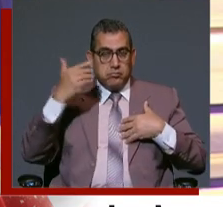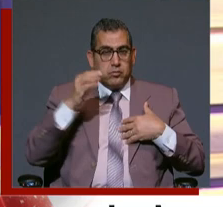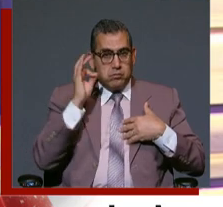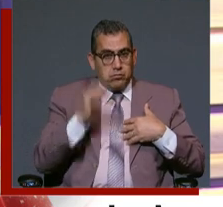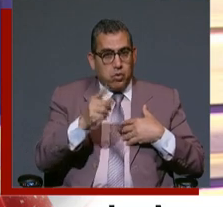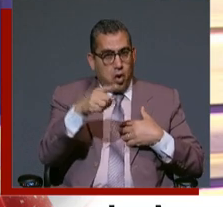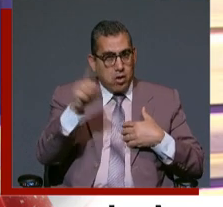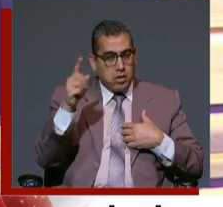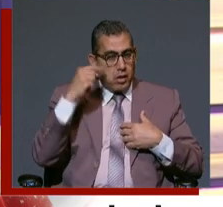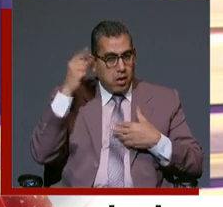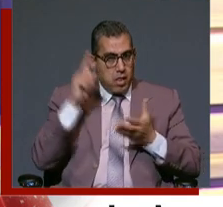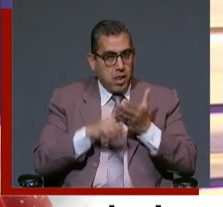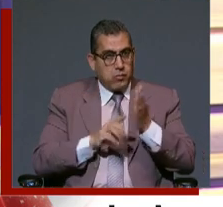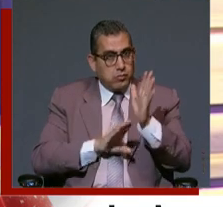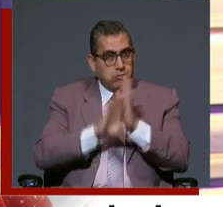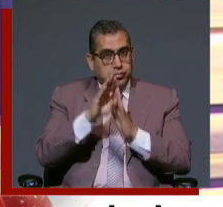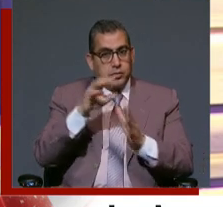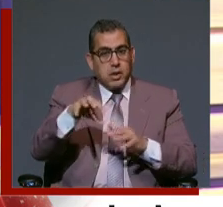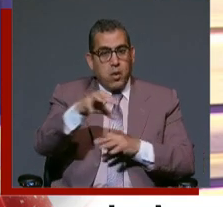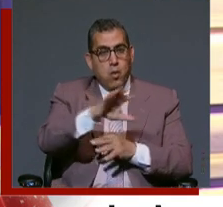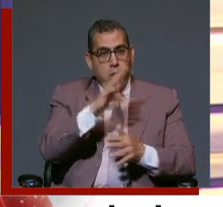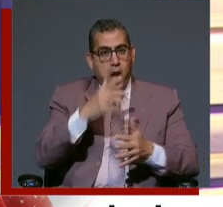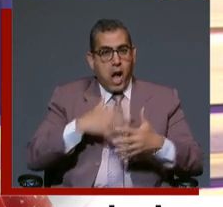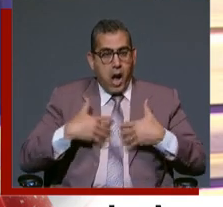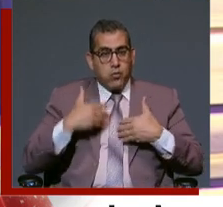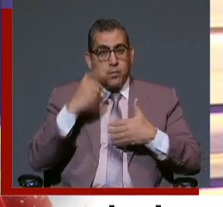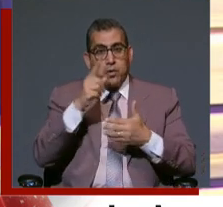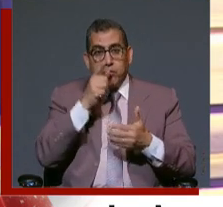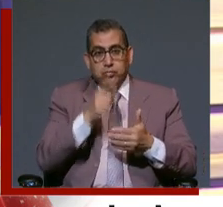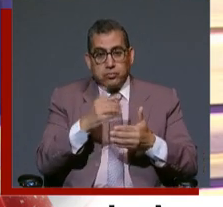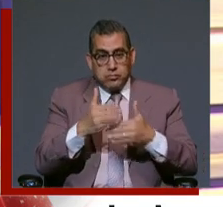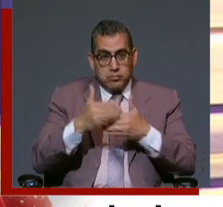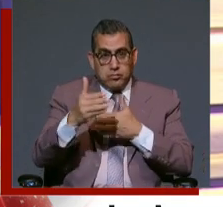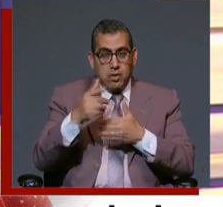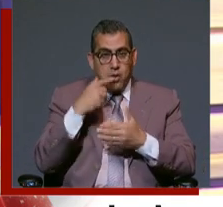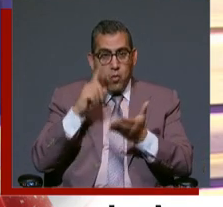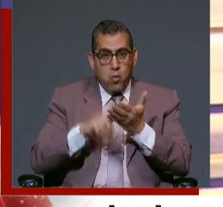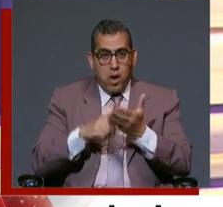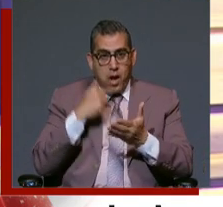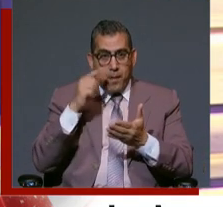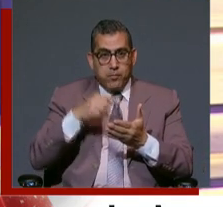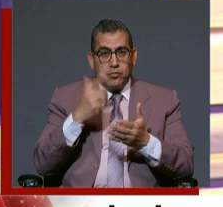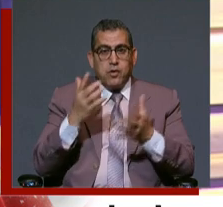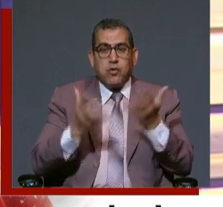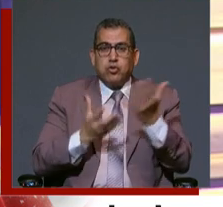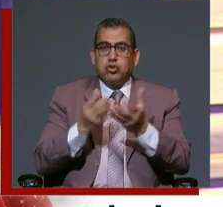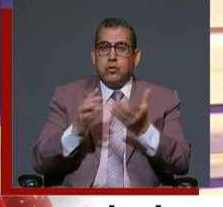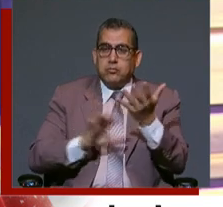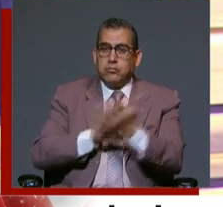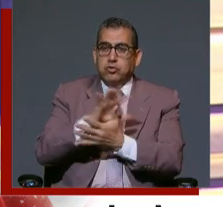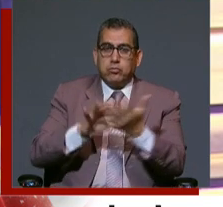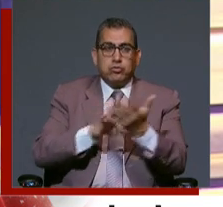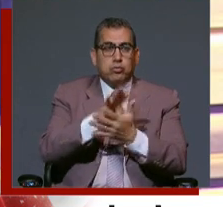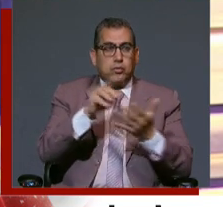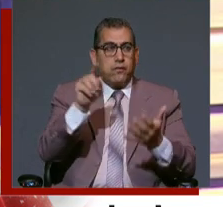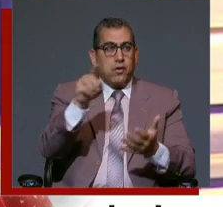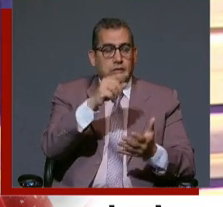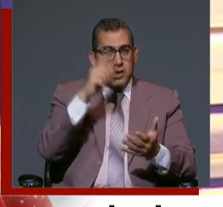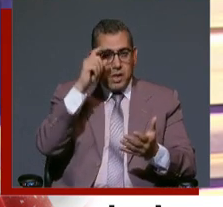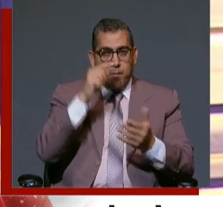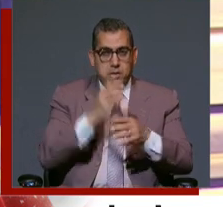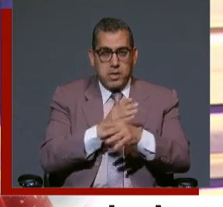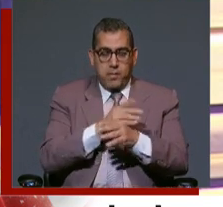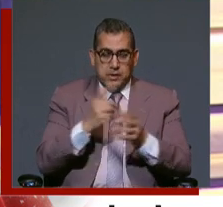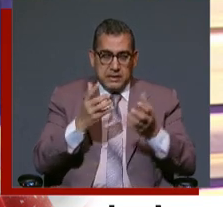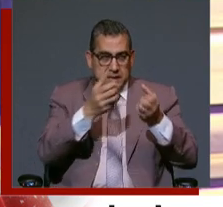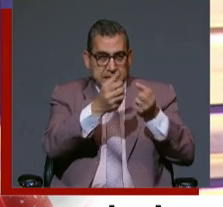لكل الدول، لكن لا يمكن أن يدور هذا الحديث بعيدا عن أرض الواقع الذي يموج بكثير من المعوقات وكثير